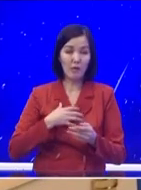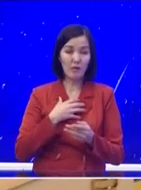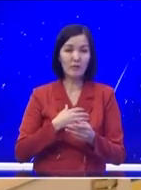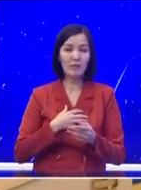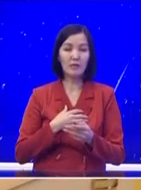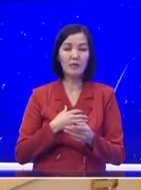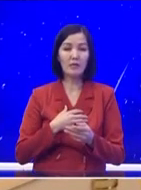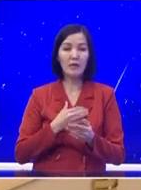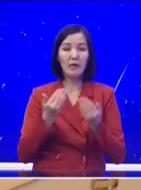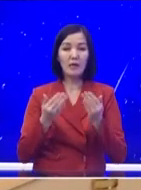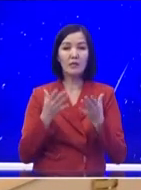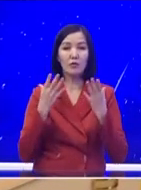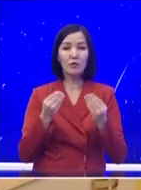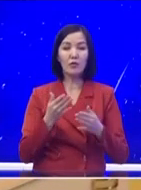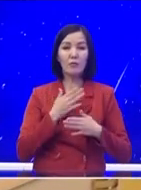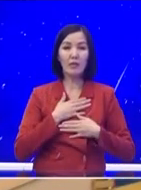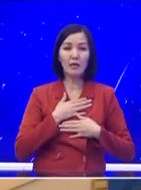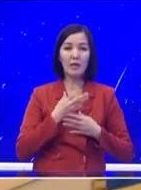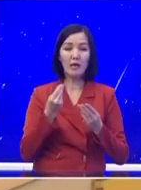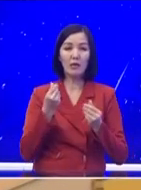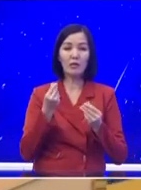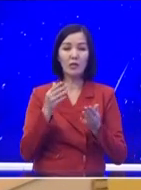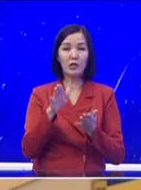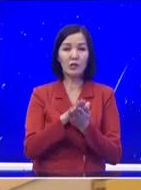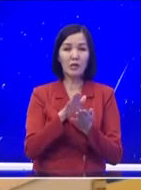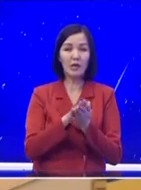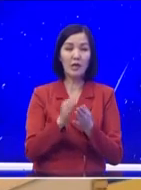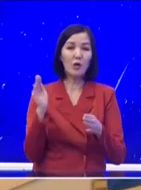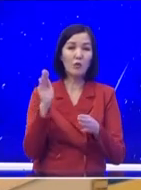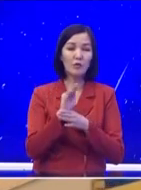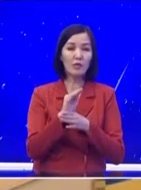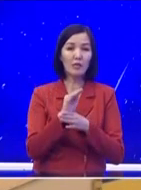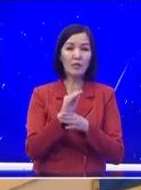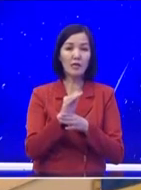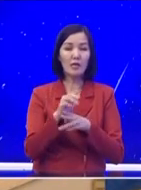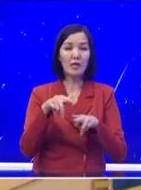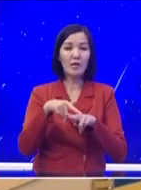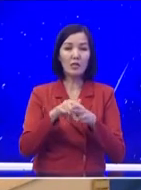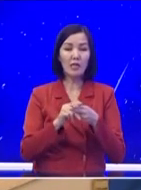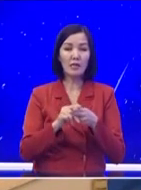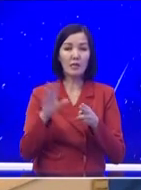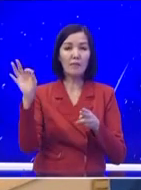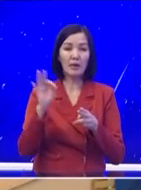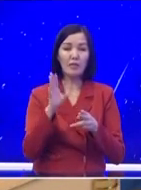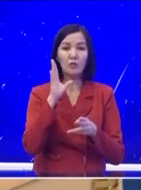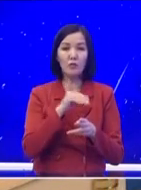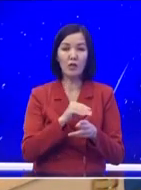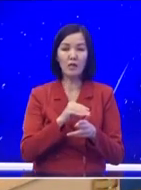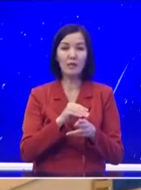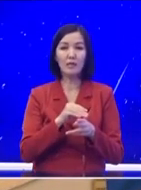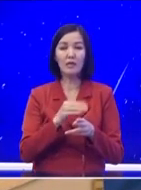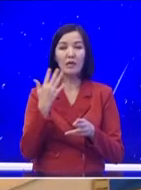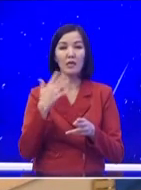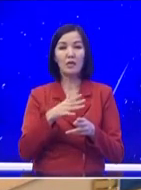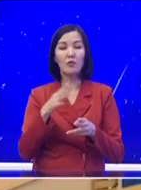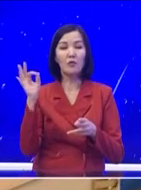айталамын, өйткені қазіргі таңда менің шотымдағы ақшама қосқанда жарты пайызын құрай алады. Сондықтан да мен